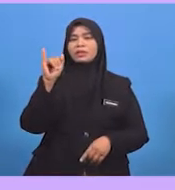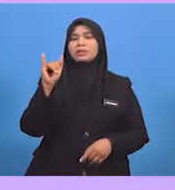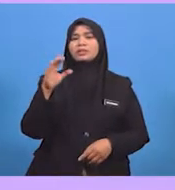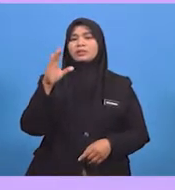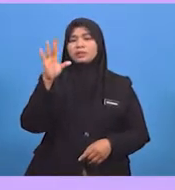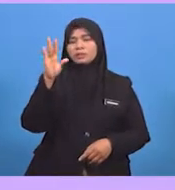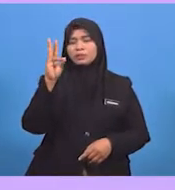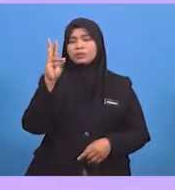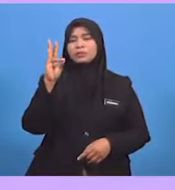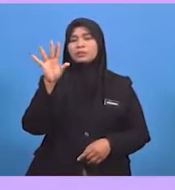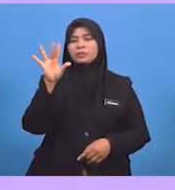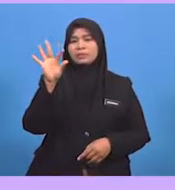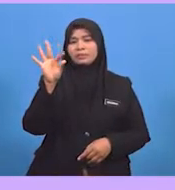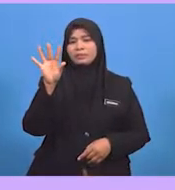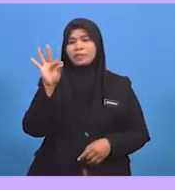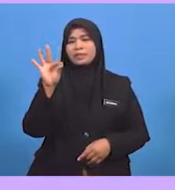darab